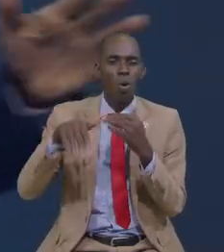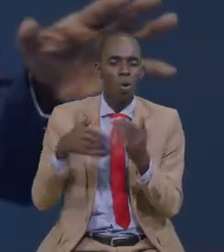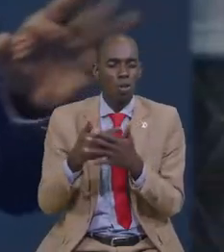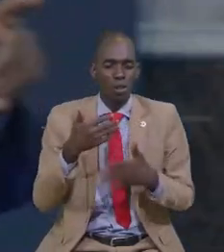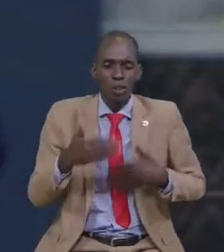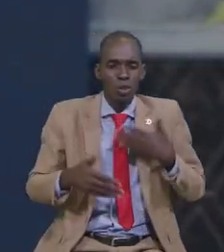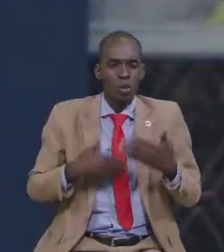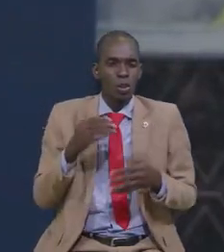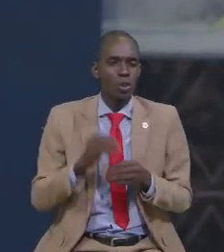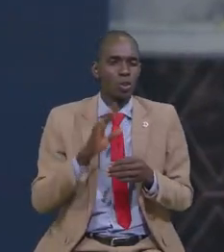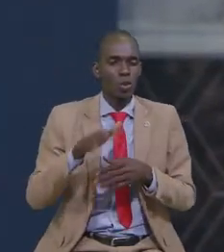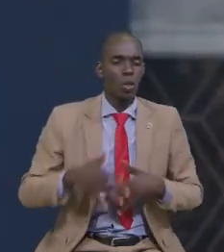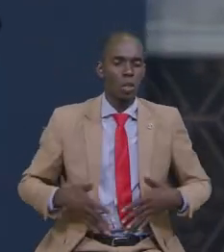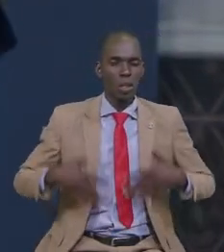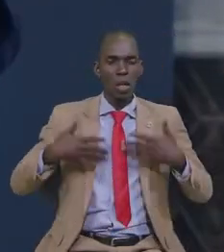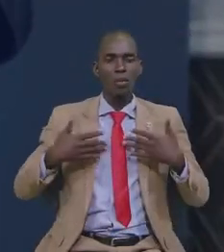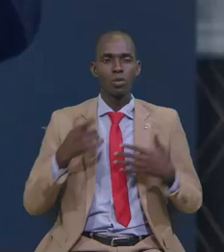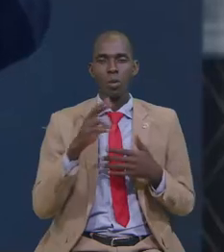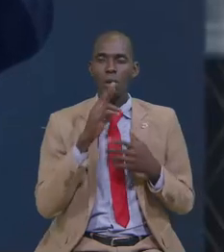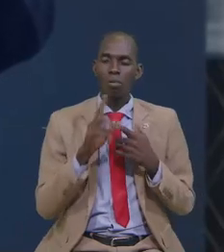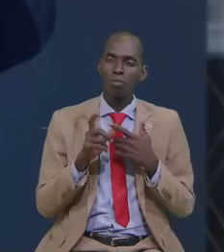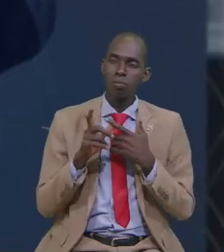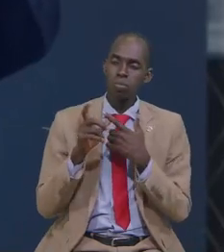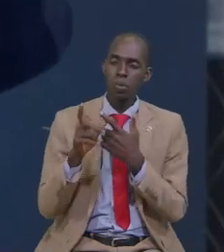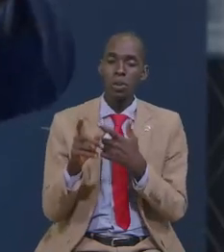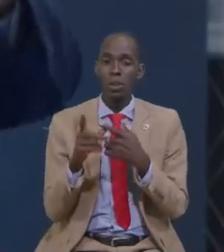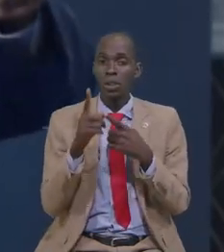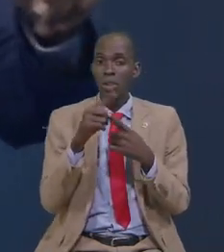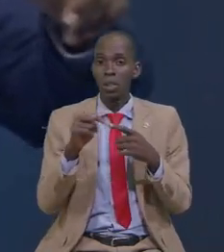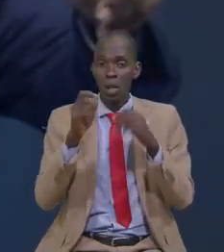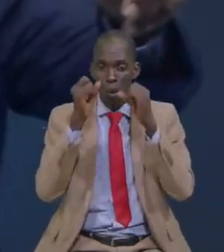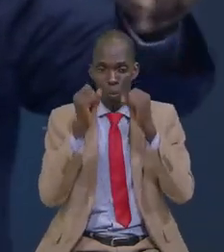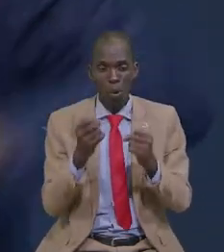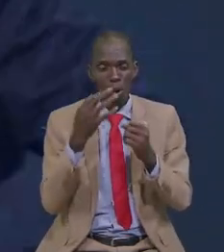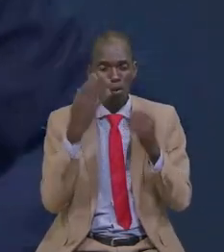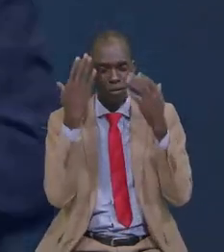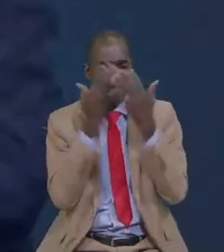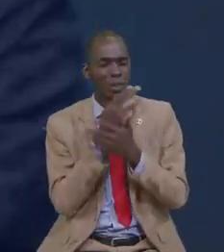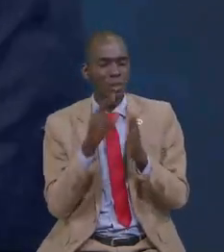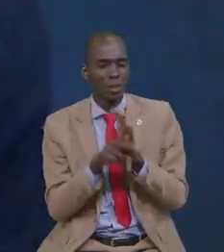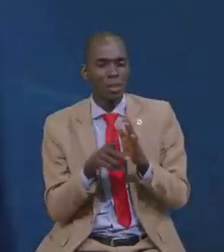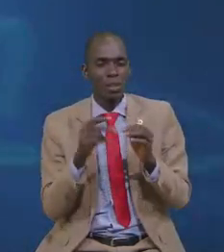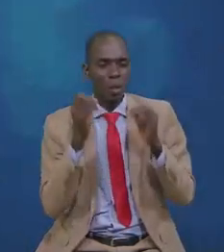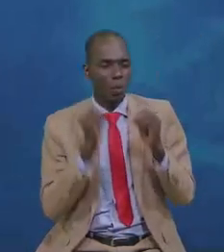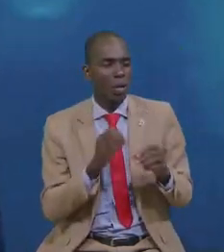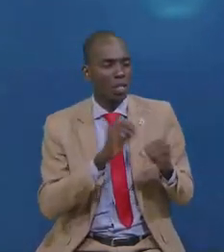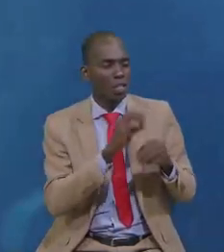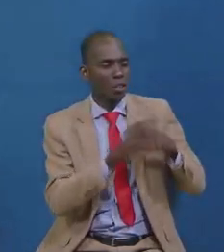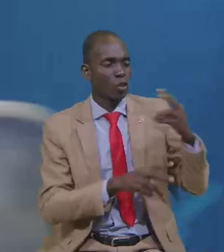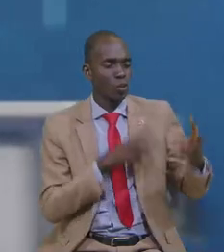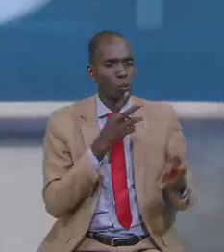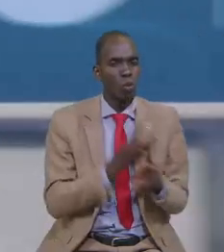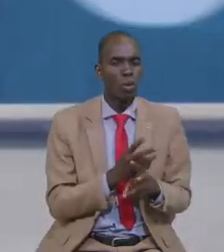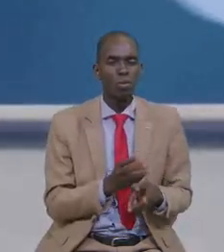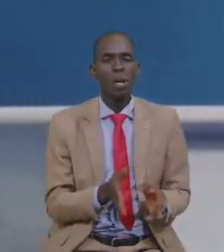la joie dans ta vie, tu cours la puissance des ténèbres, la puissance dans le